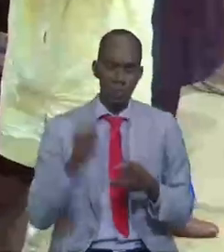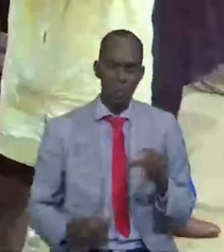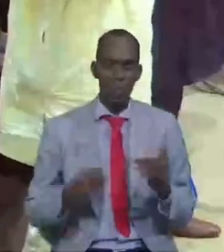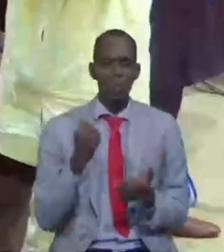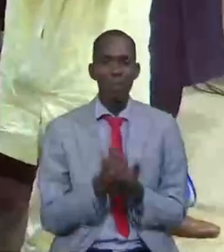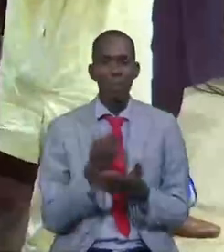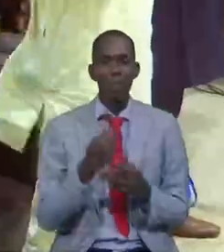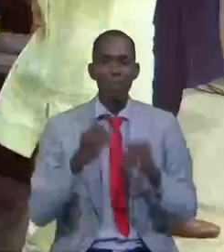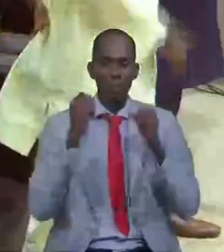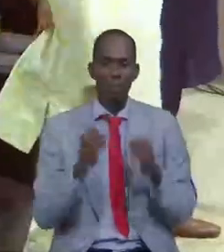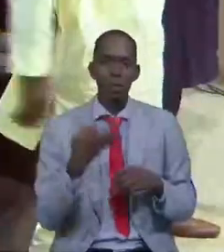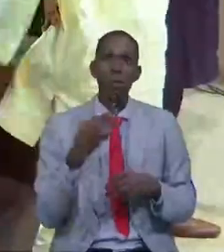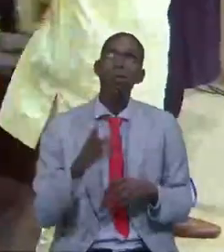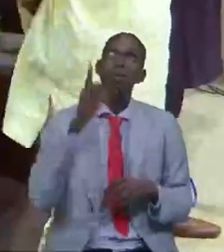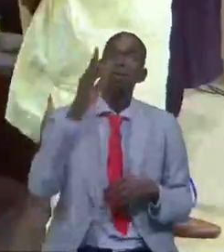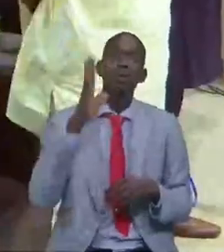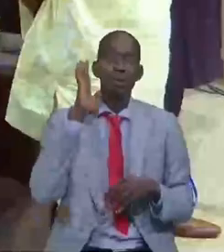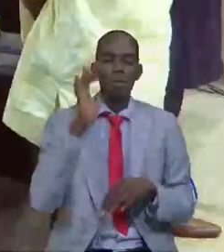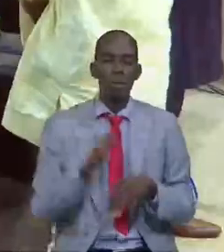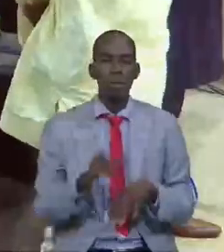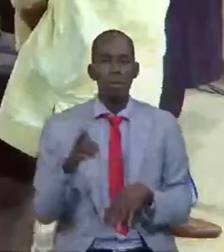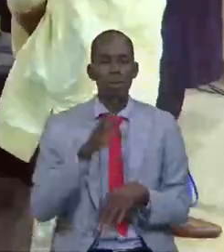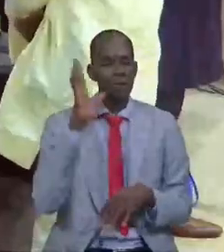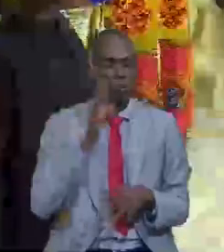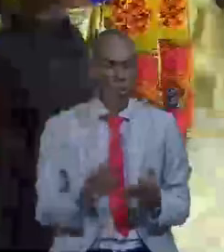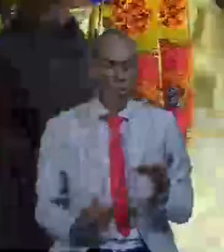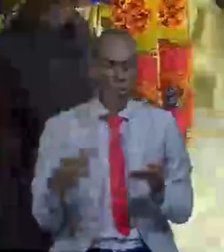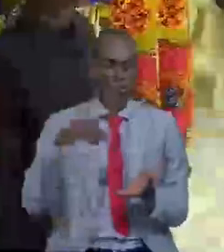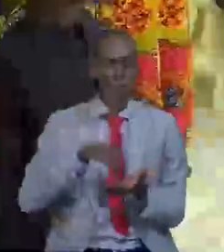toucher. Tu vas te lever. Au nom de Jésus.